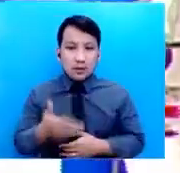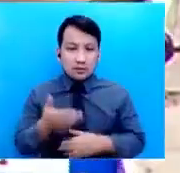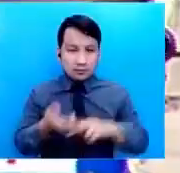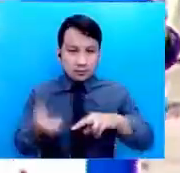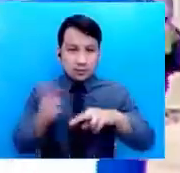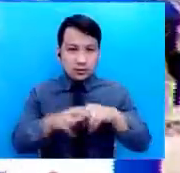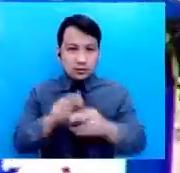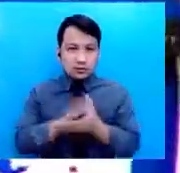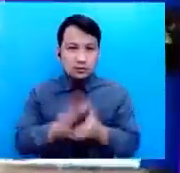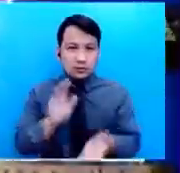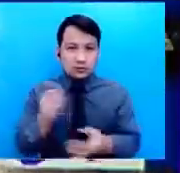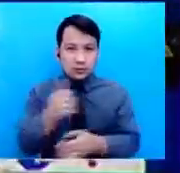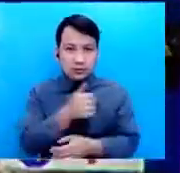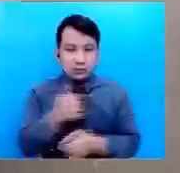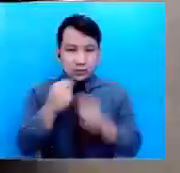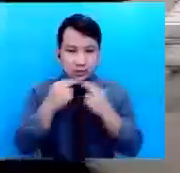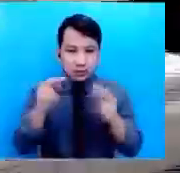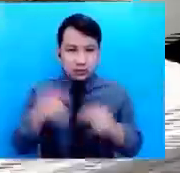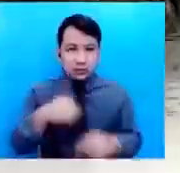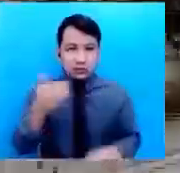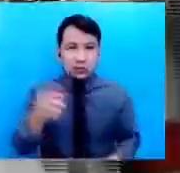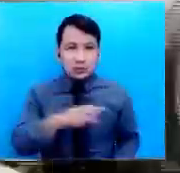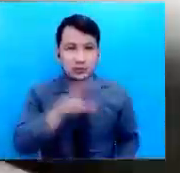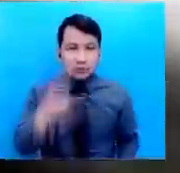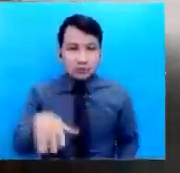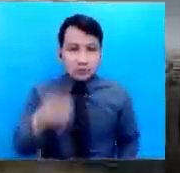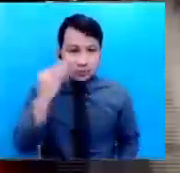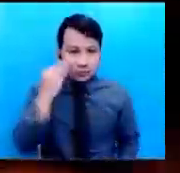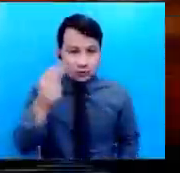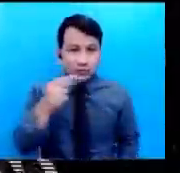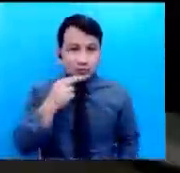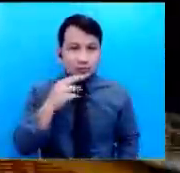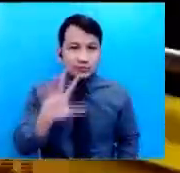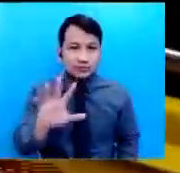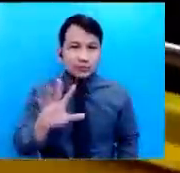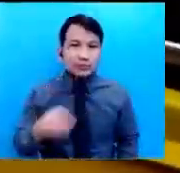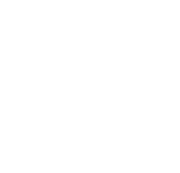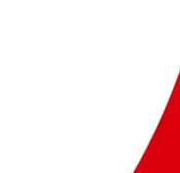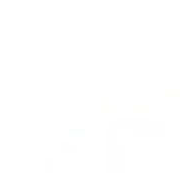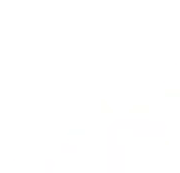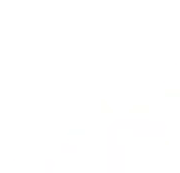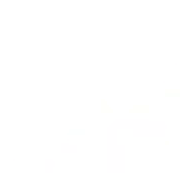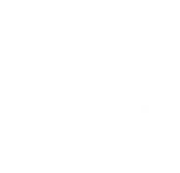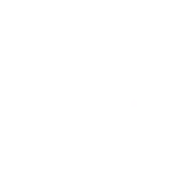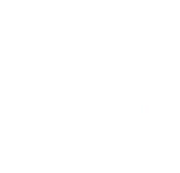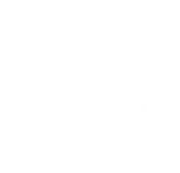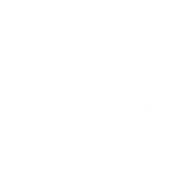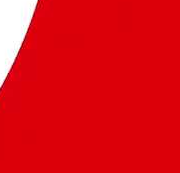Nagbabalita mula sa frontline, Mon Gualvez, News 5.